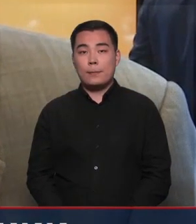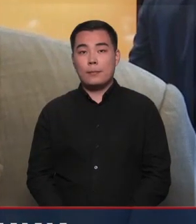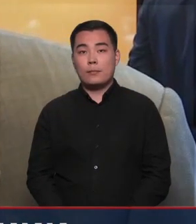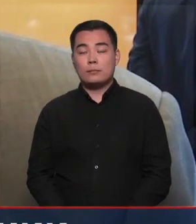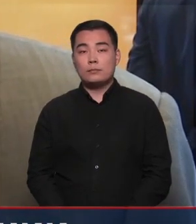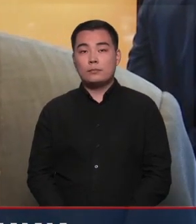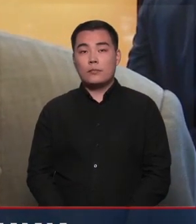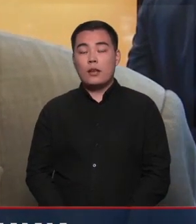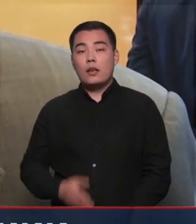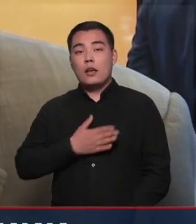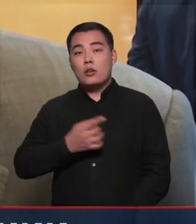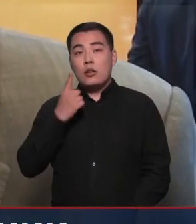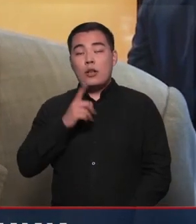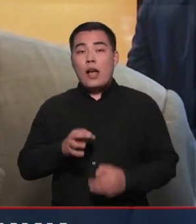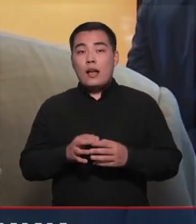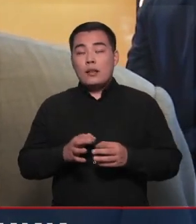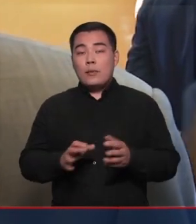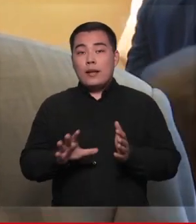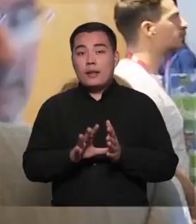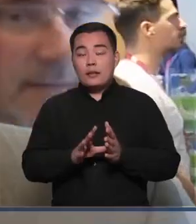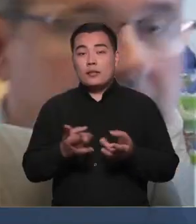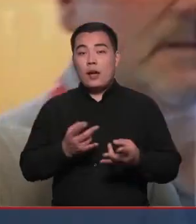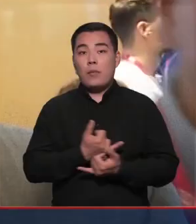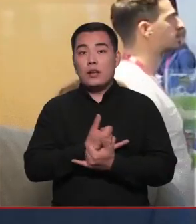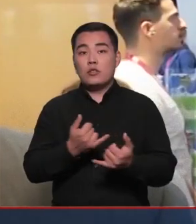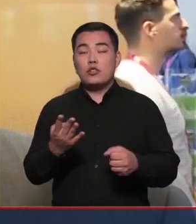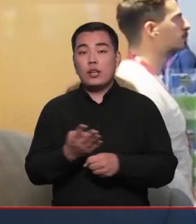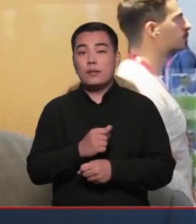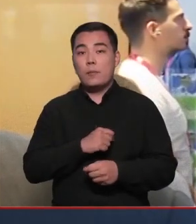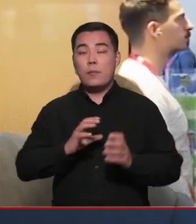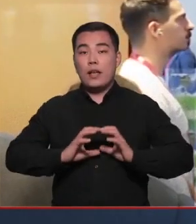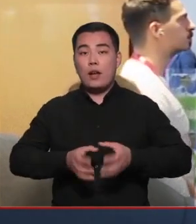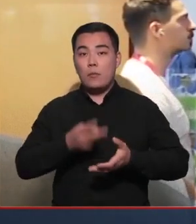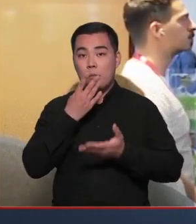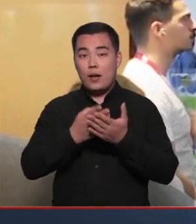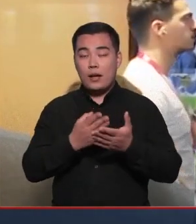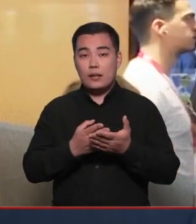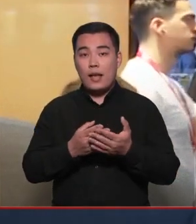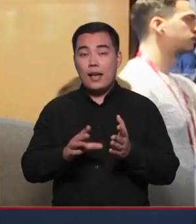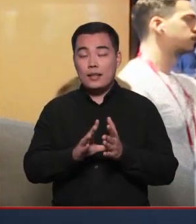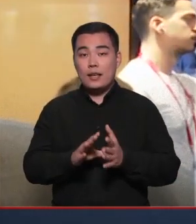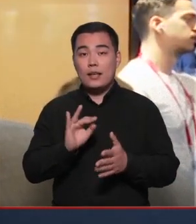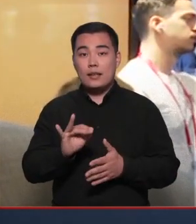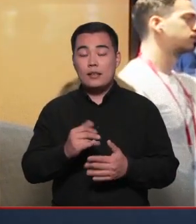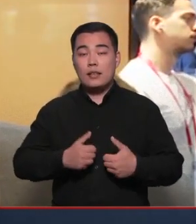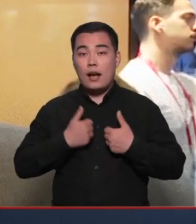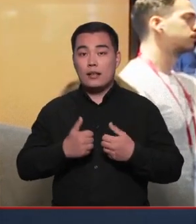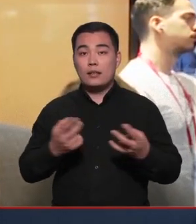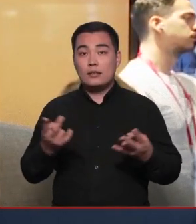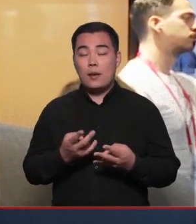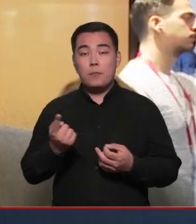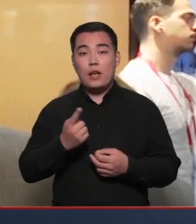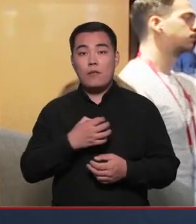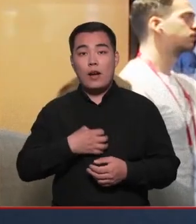атомную Я считаю что атомная энергия должна покрывать четверть мирового потребления электроэнергии и мы должны стремиться к этому в